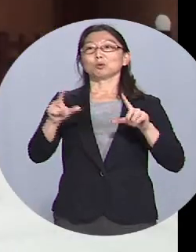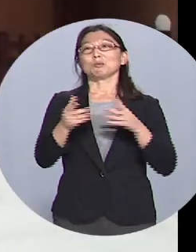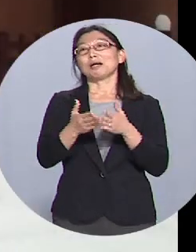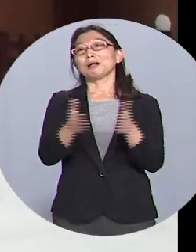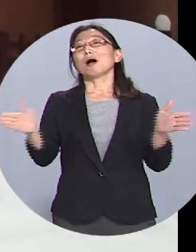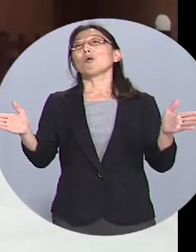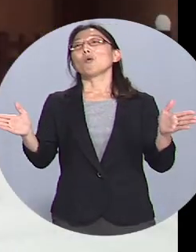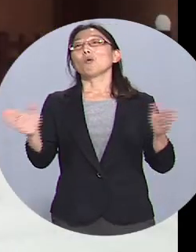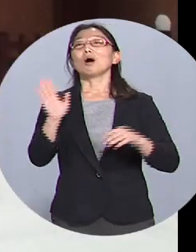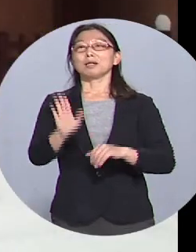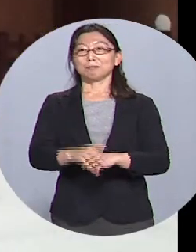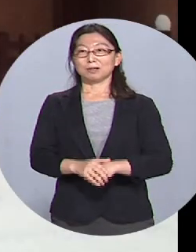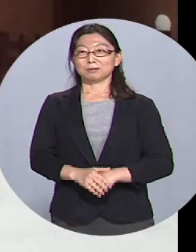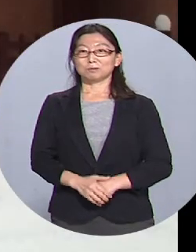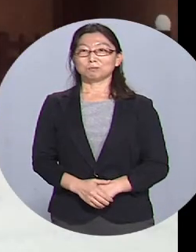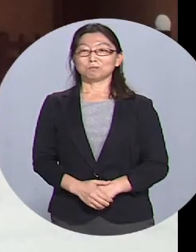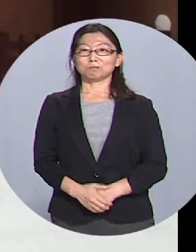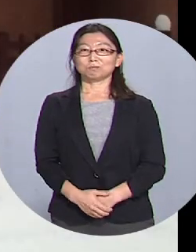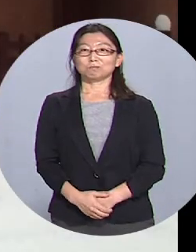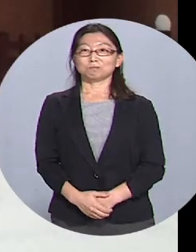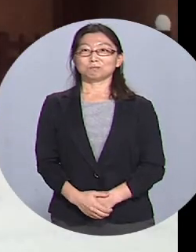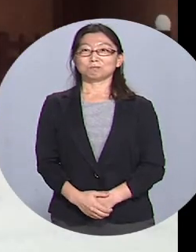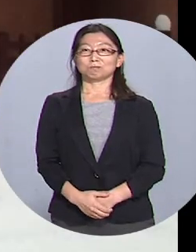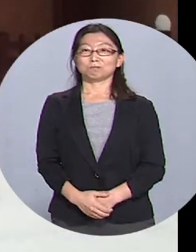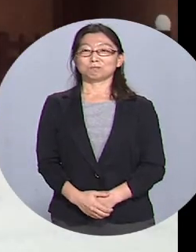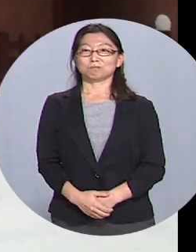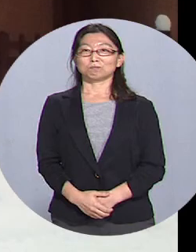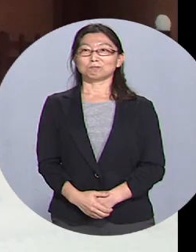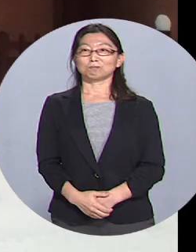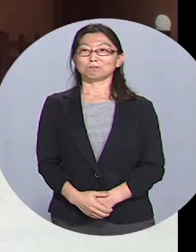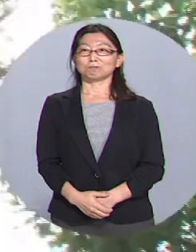。 ねえ綺麗。